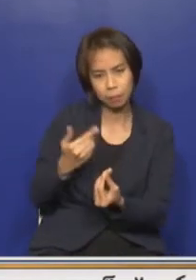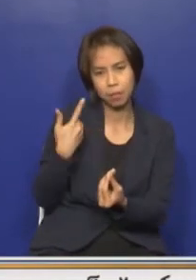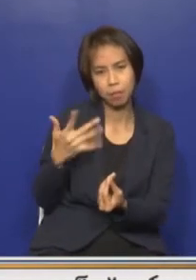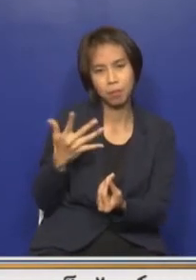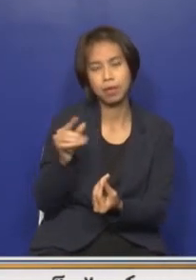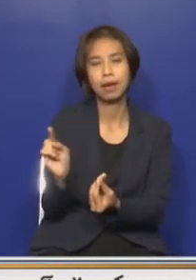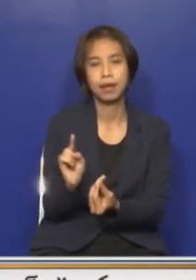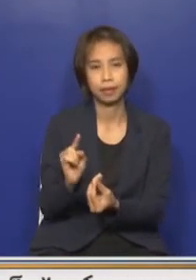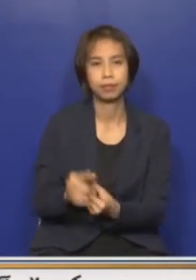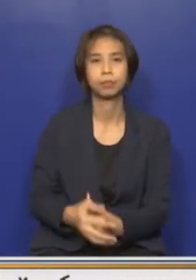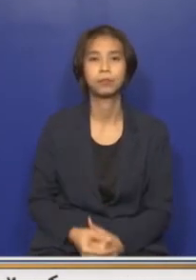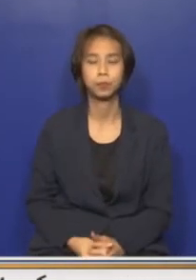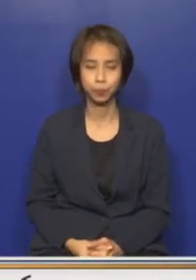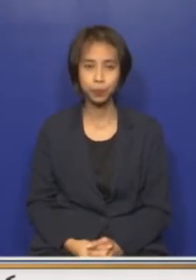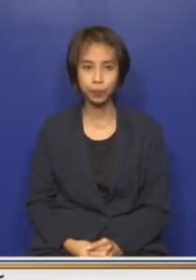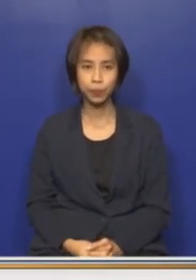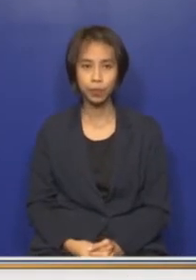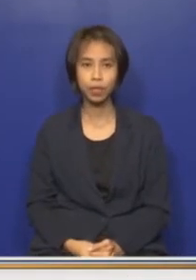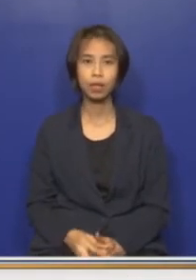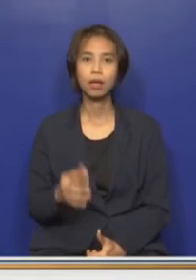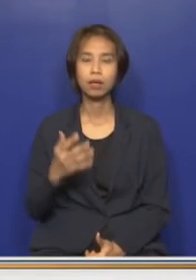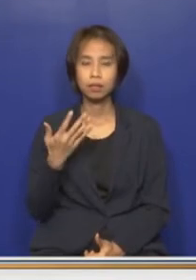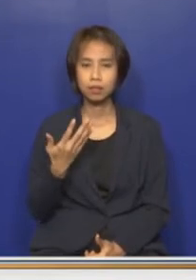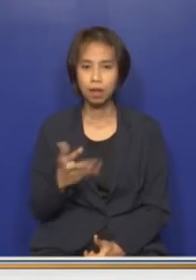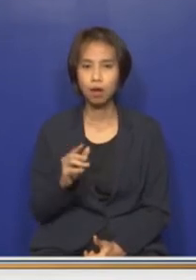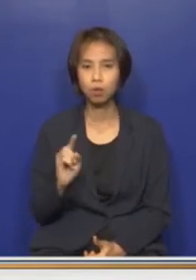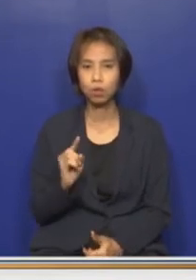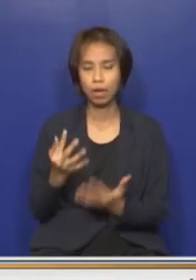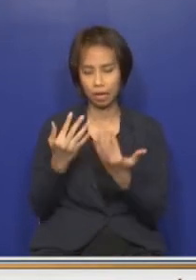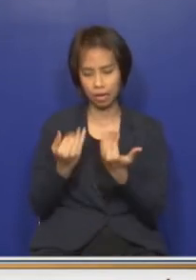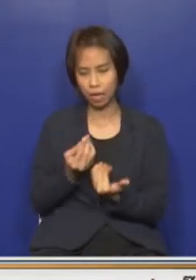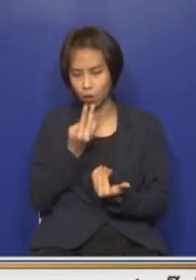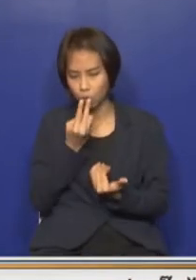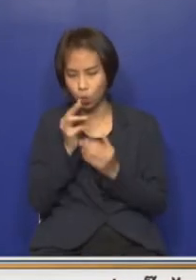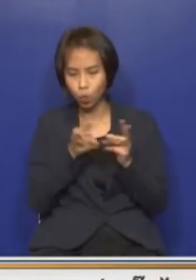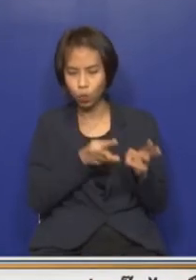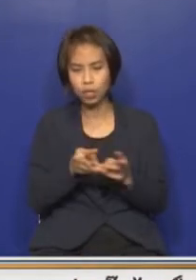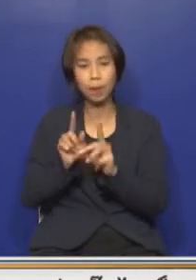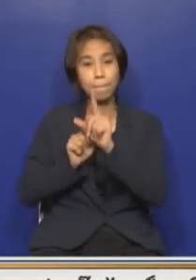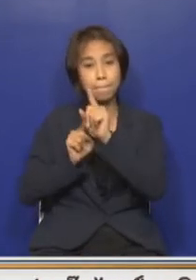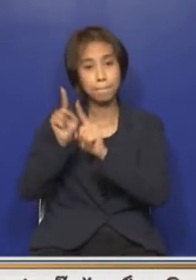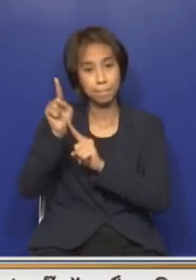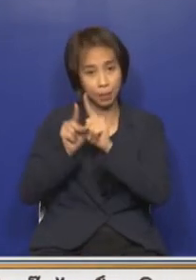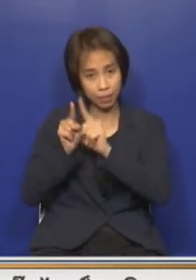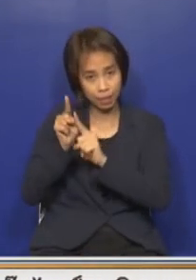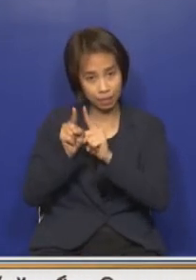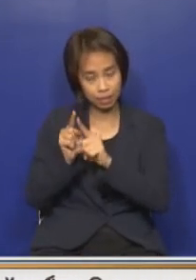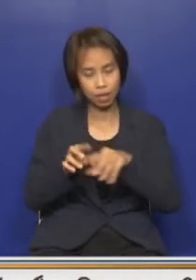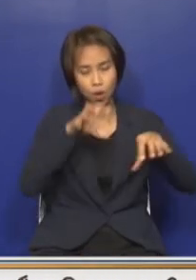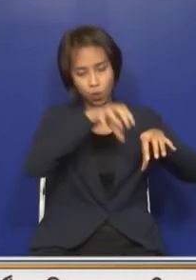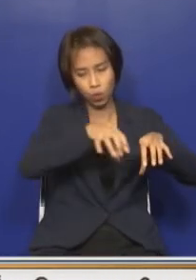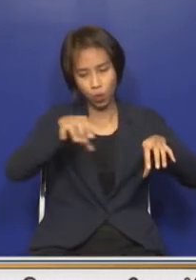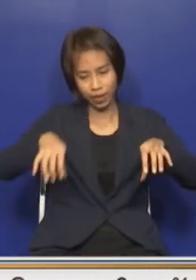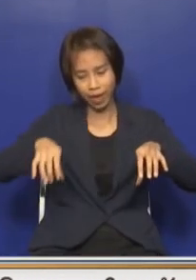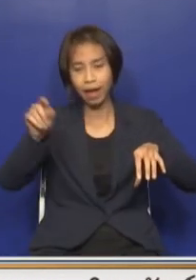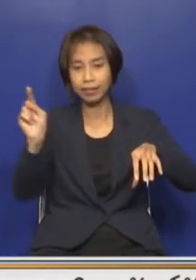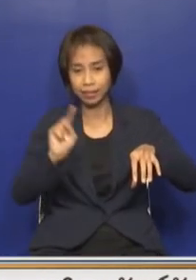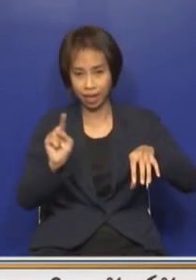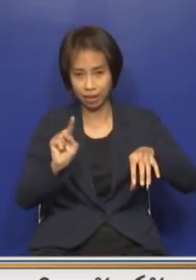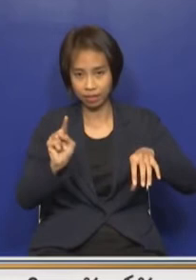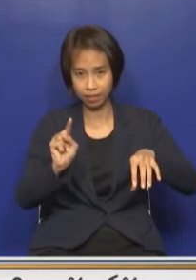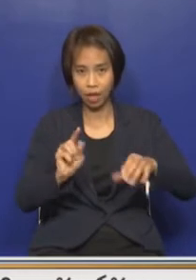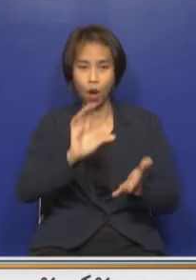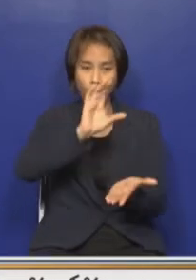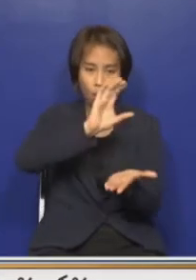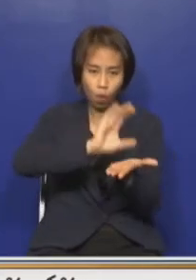ที่ท่านใช้ในการประเมินเนี่ยนะครับว่าหน่วยงานใดก